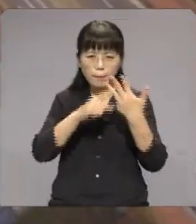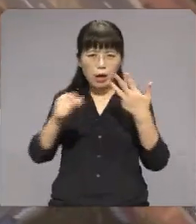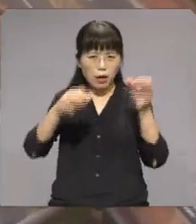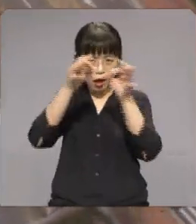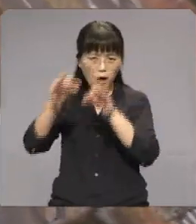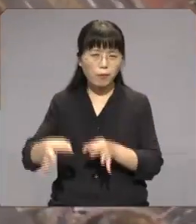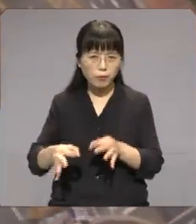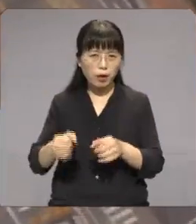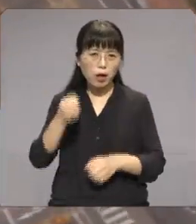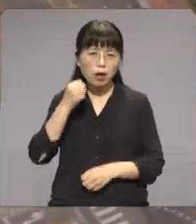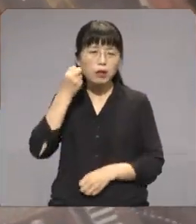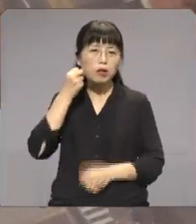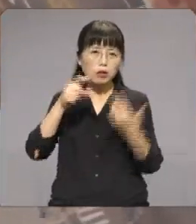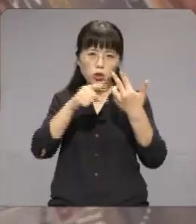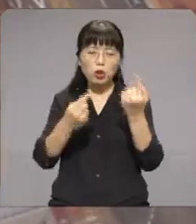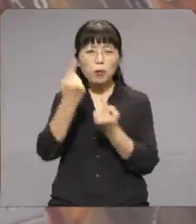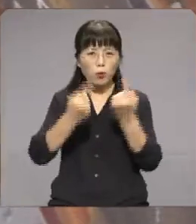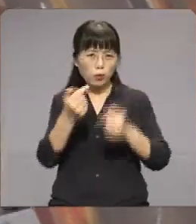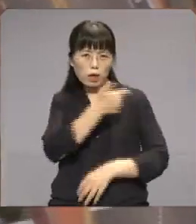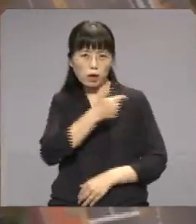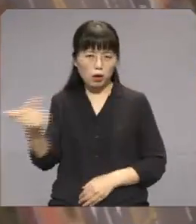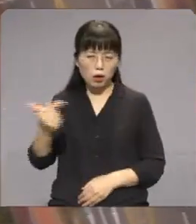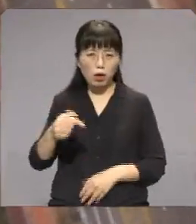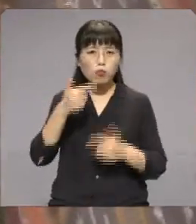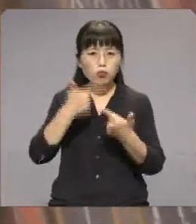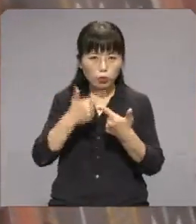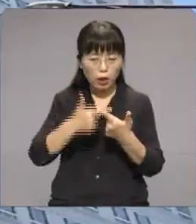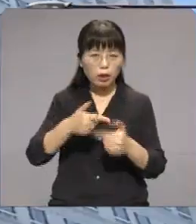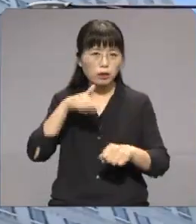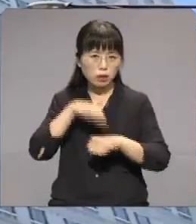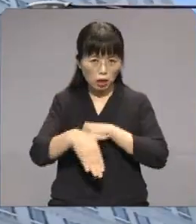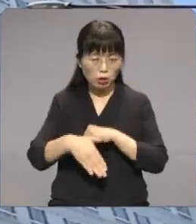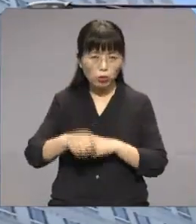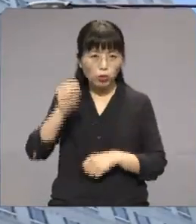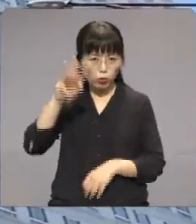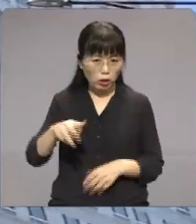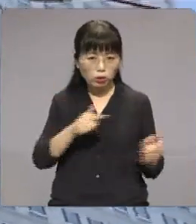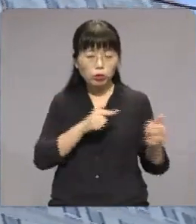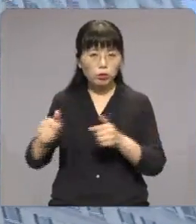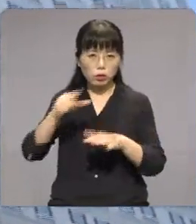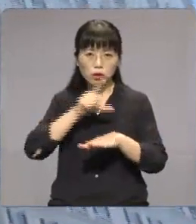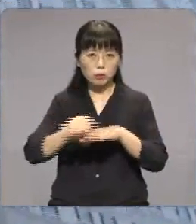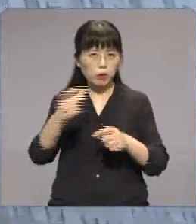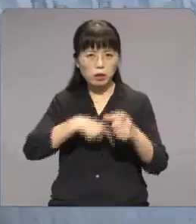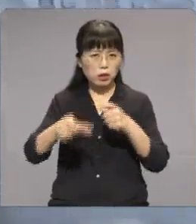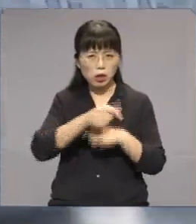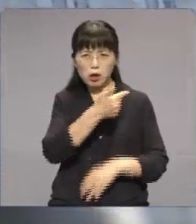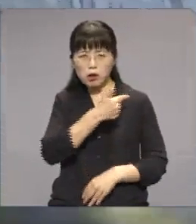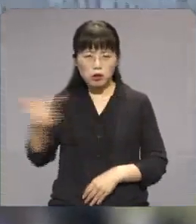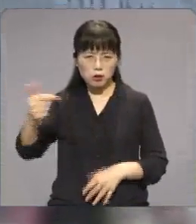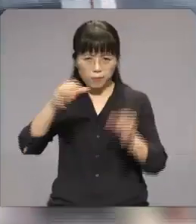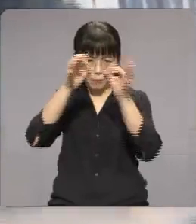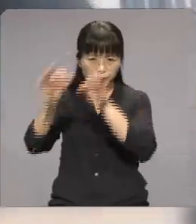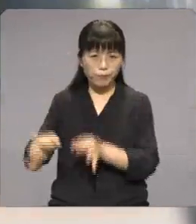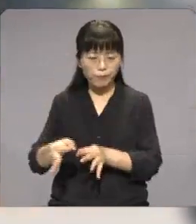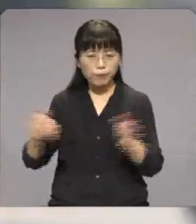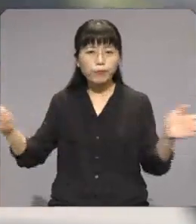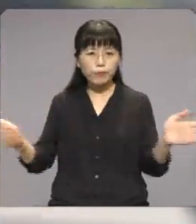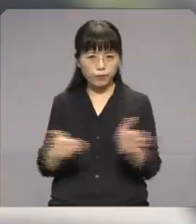하락폭이 전달보다 커졌습니다. 부산과 대구, 광주 등 지방에서는 더 큰 폭으로 가격이